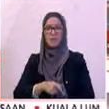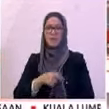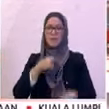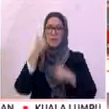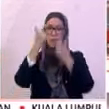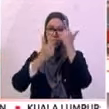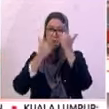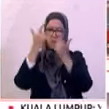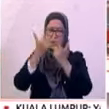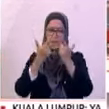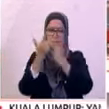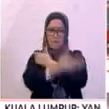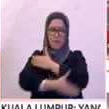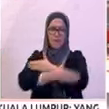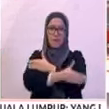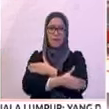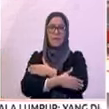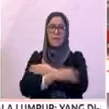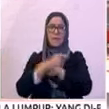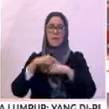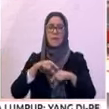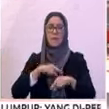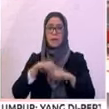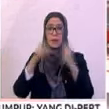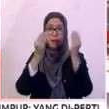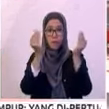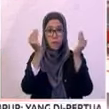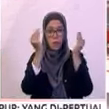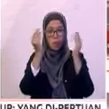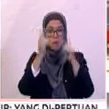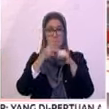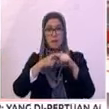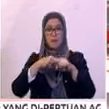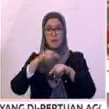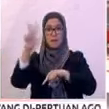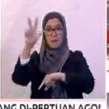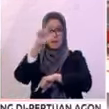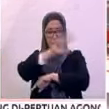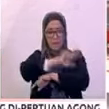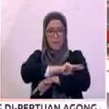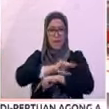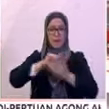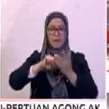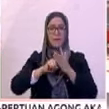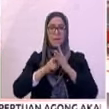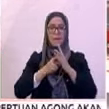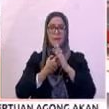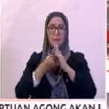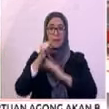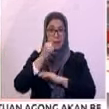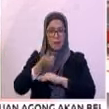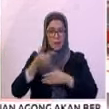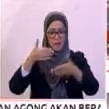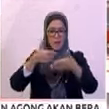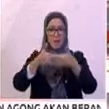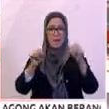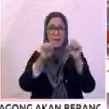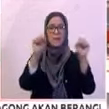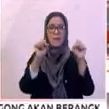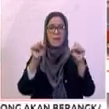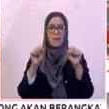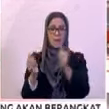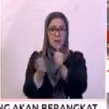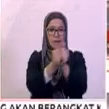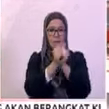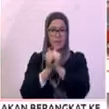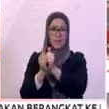Brunei Darussalam selama 3 hari bermula esok hingga Selasa depan. Mengiringi Baginda, Raja Permaisuri Agong Tunku Azizah Aminah